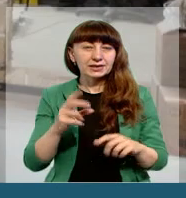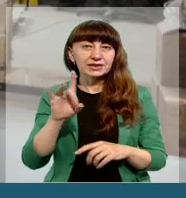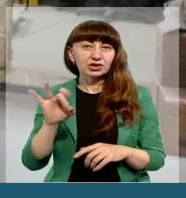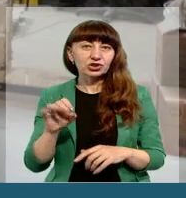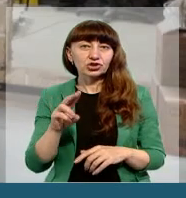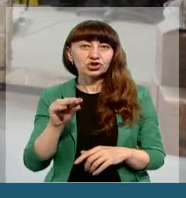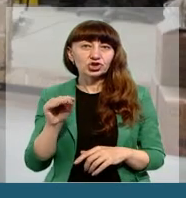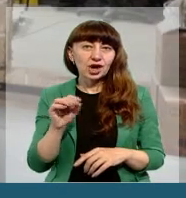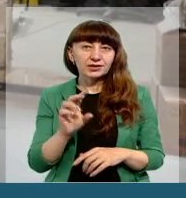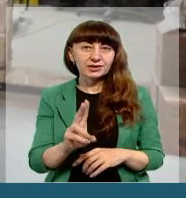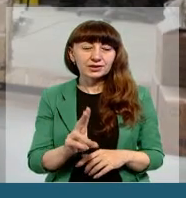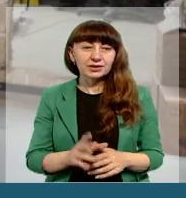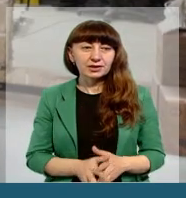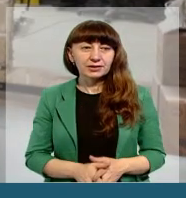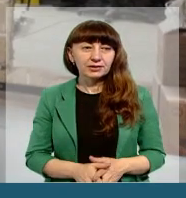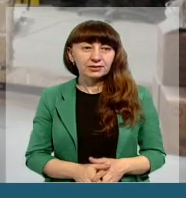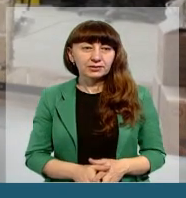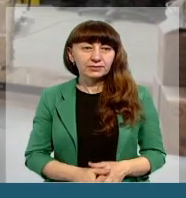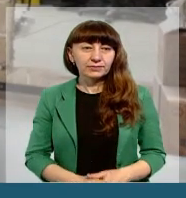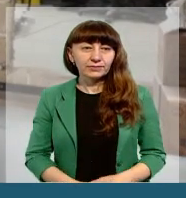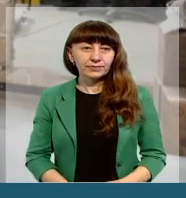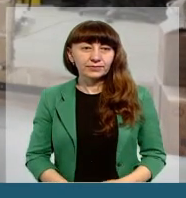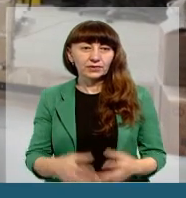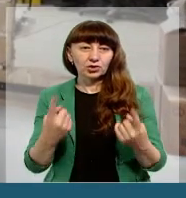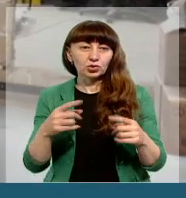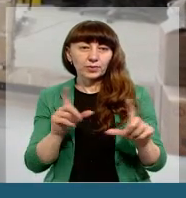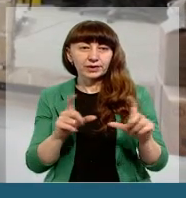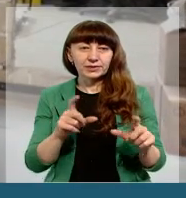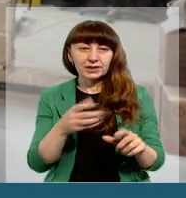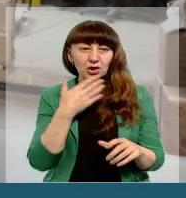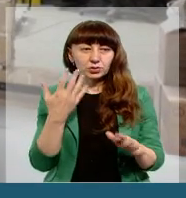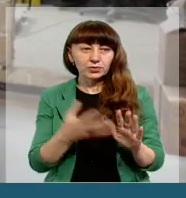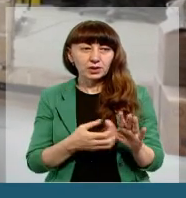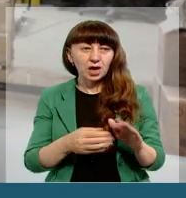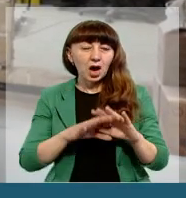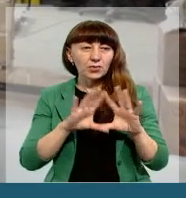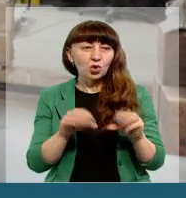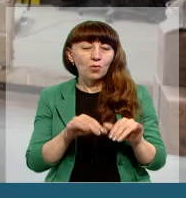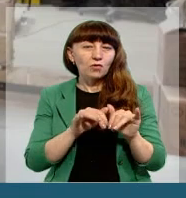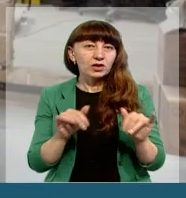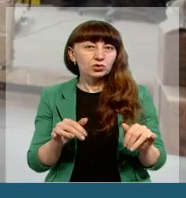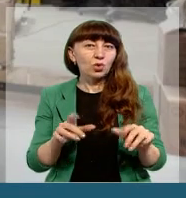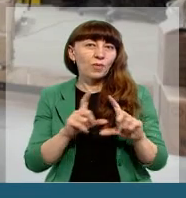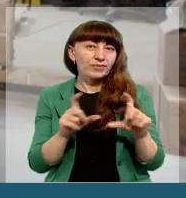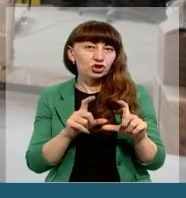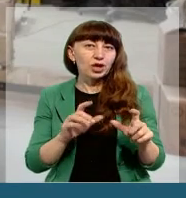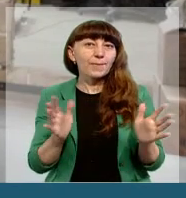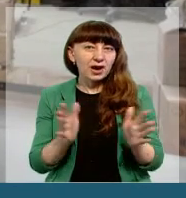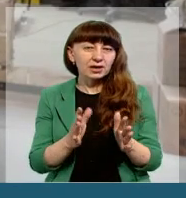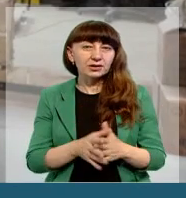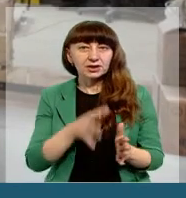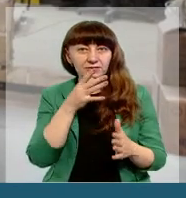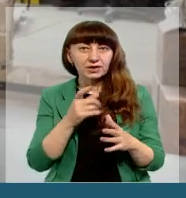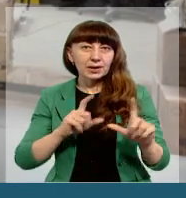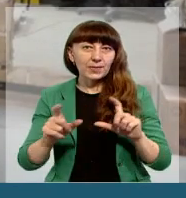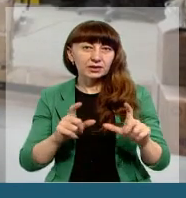«Астыкжан» у нас. Ну, на другие мы не успеваем, потому что помещений не хватает, объемы растут, а помещений не хватает. И в своих магазинах